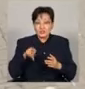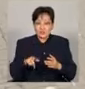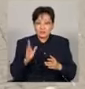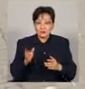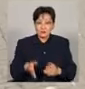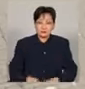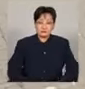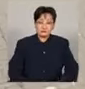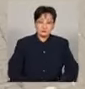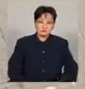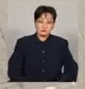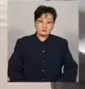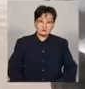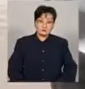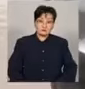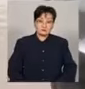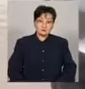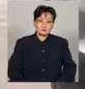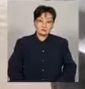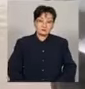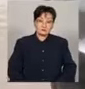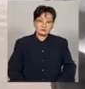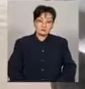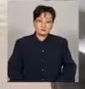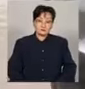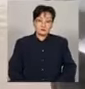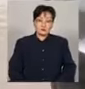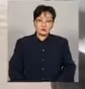теңгені құрайды. Асылбек Тойбек, Нұрлан Өтеген, Алматы телеарнасы, Нұр-Сұлтан.